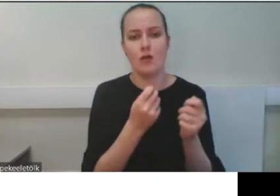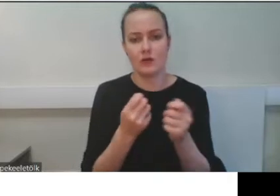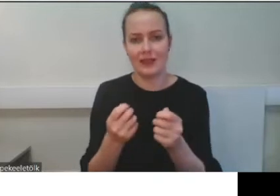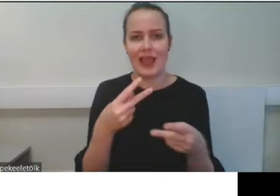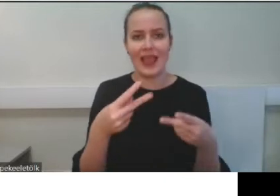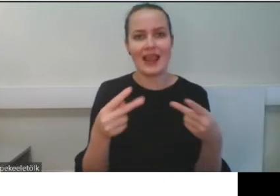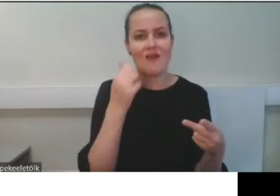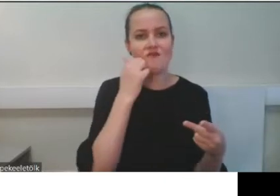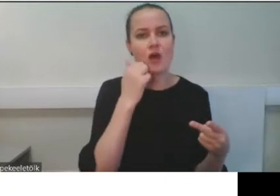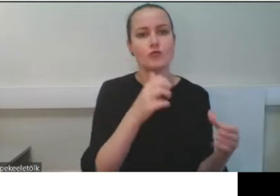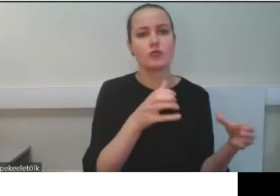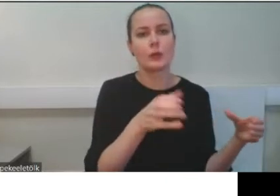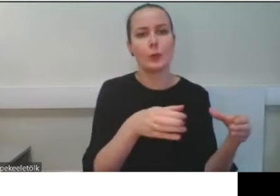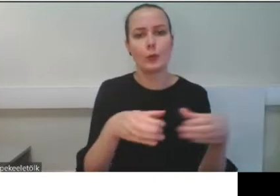suhtes ,